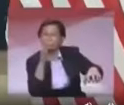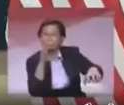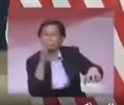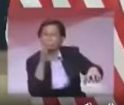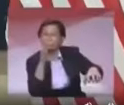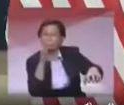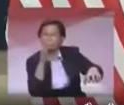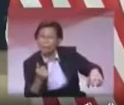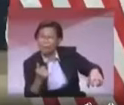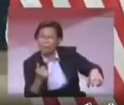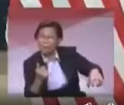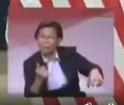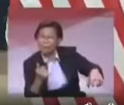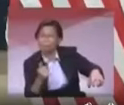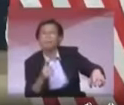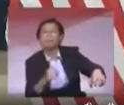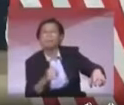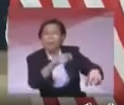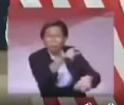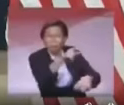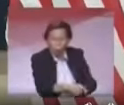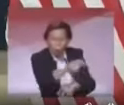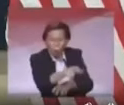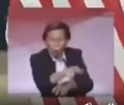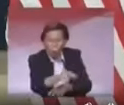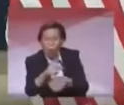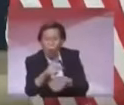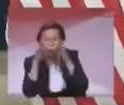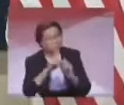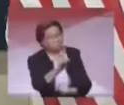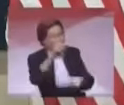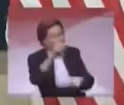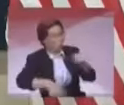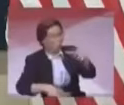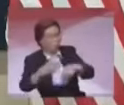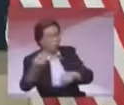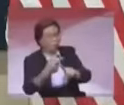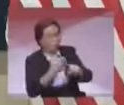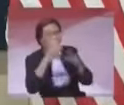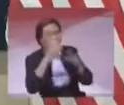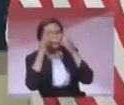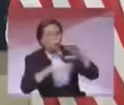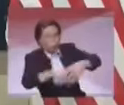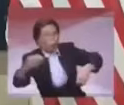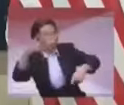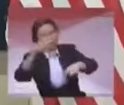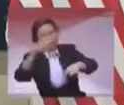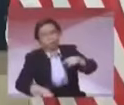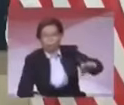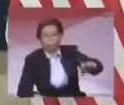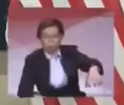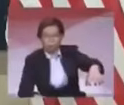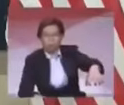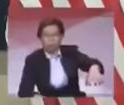MCO, penduduk di Kuching tidak dibenarkan keluar daripada daerah Kuching. Dengan